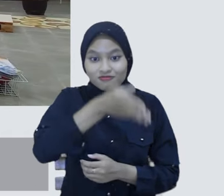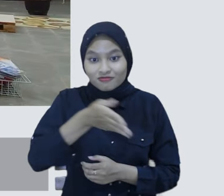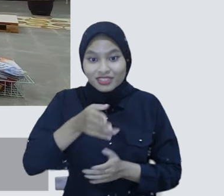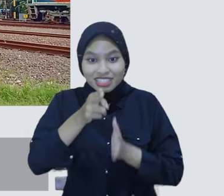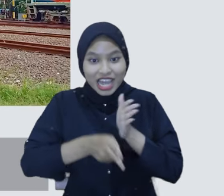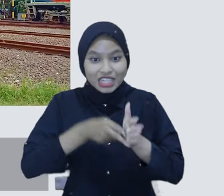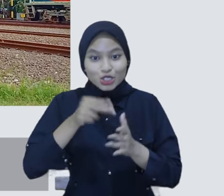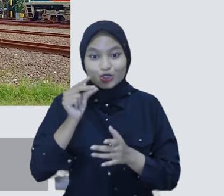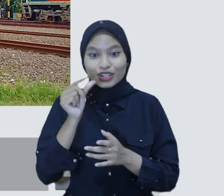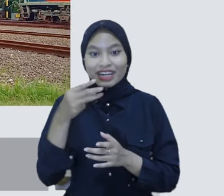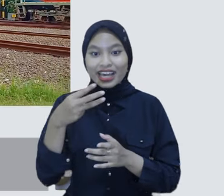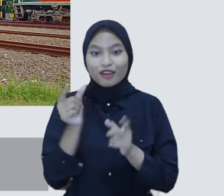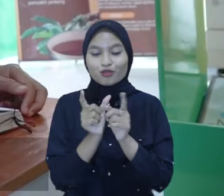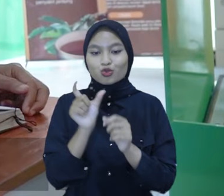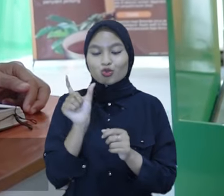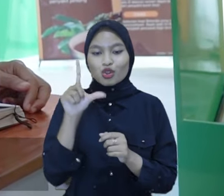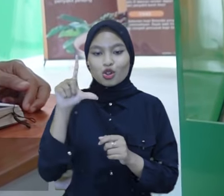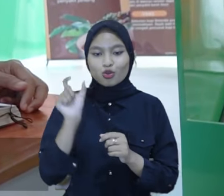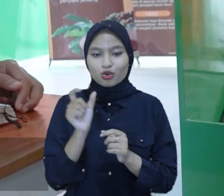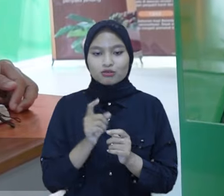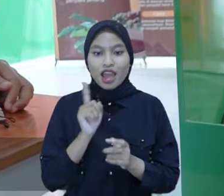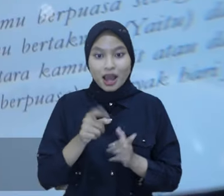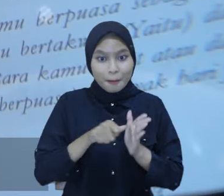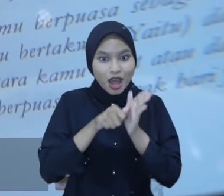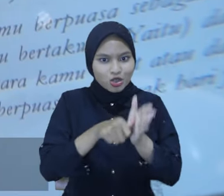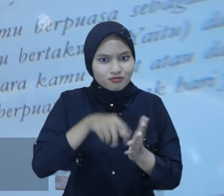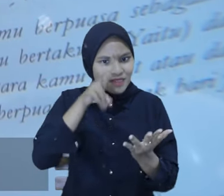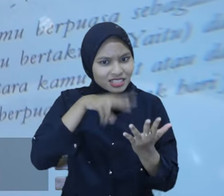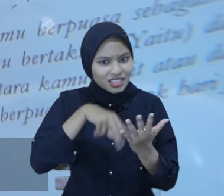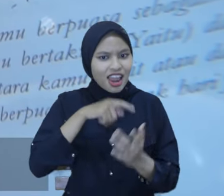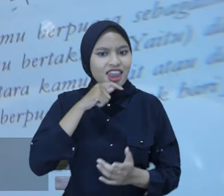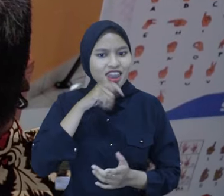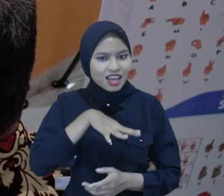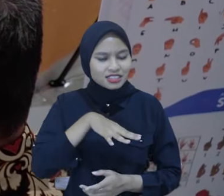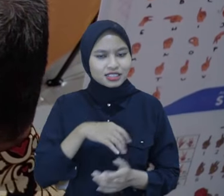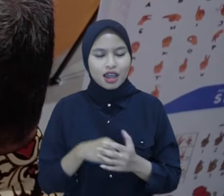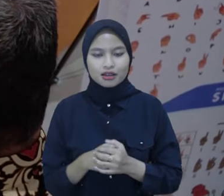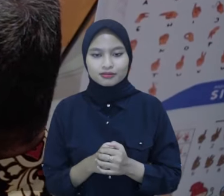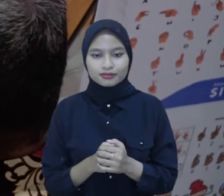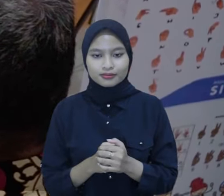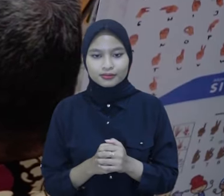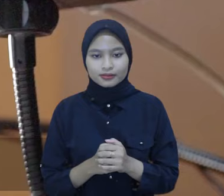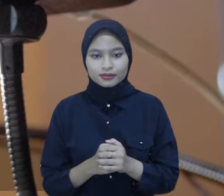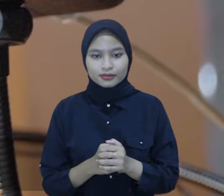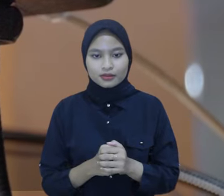layanan ke stasiun Rewulu, alat bantu baca lansia,